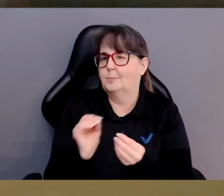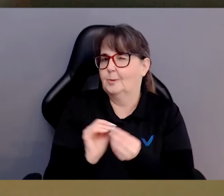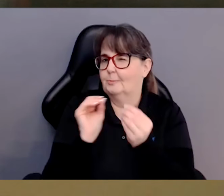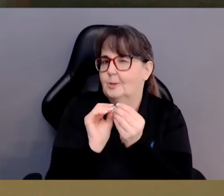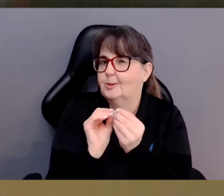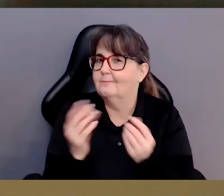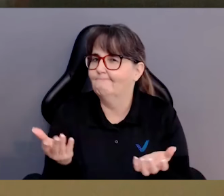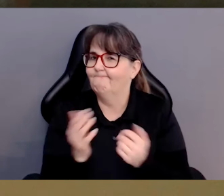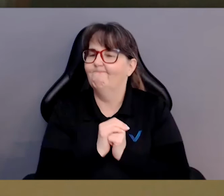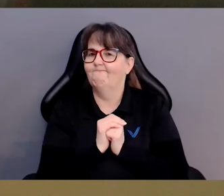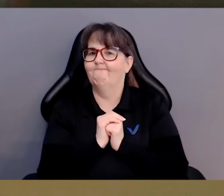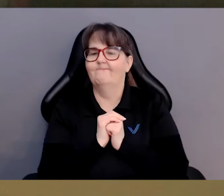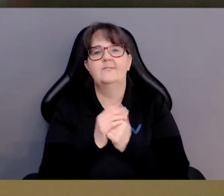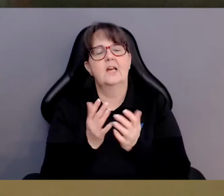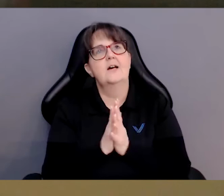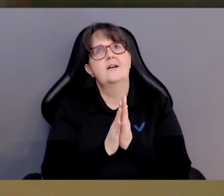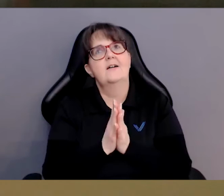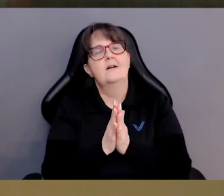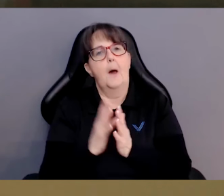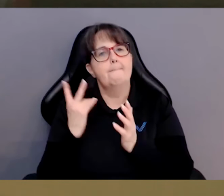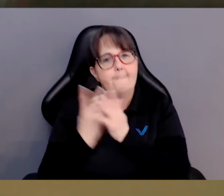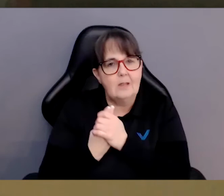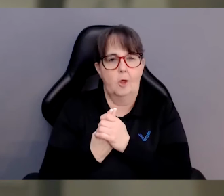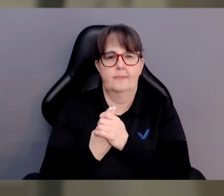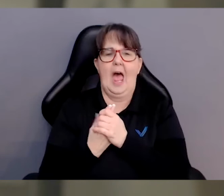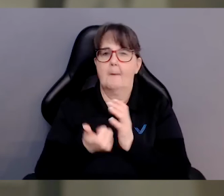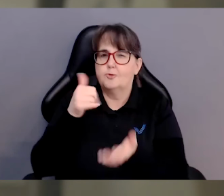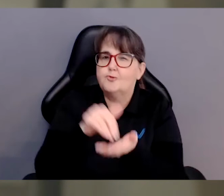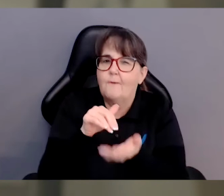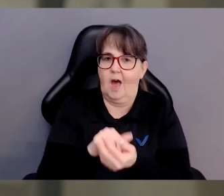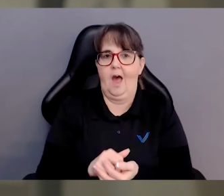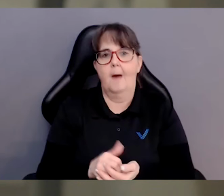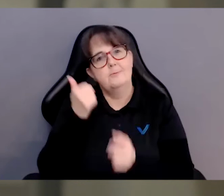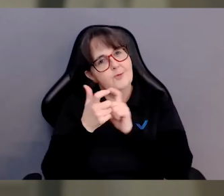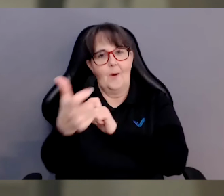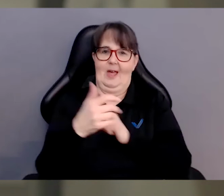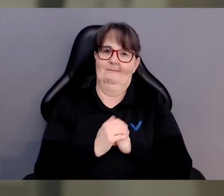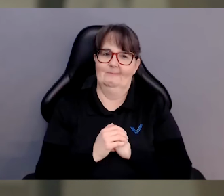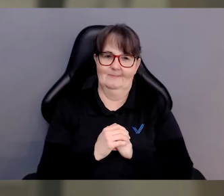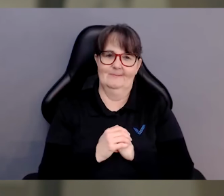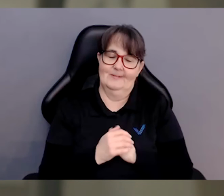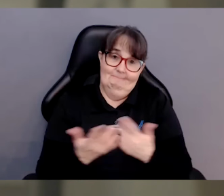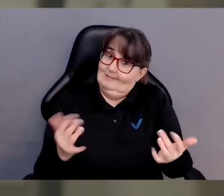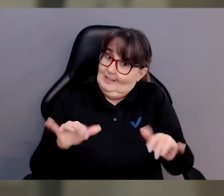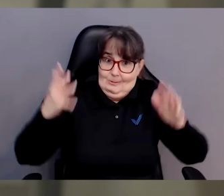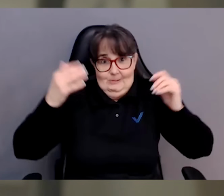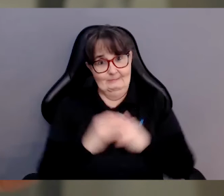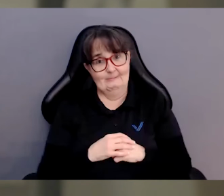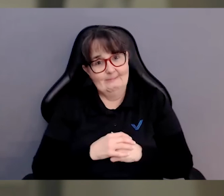davantage, d'être partenaire plus souvent, puis plus longtemps. C'est aussi simple que